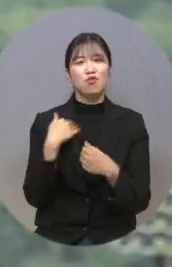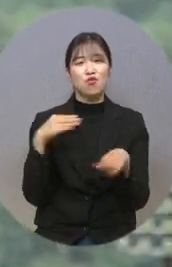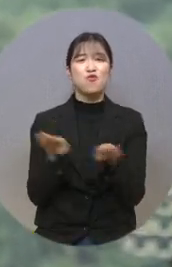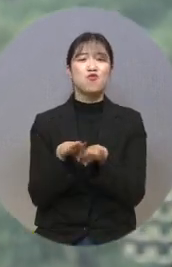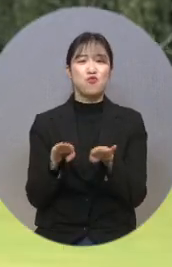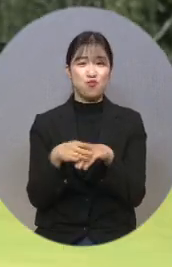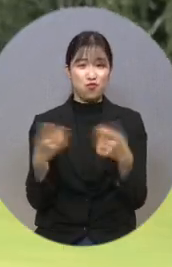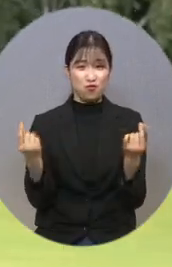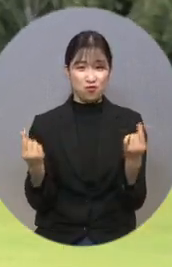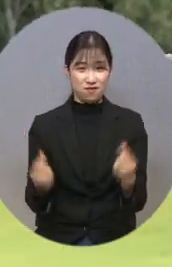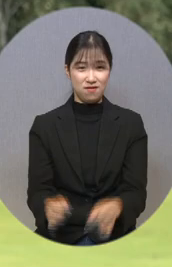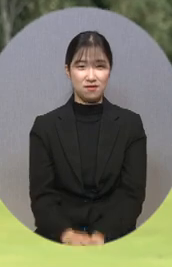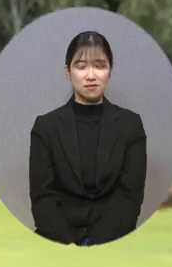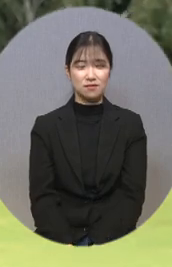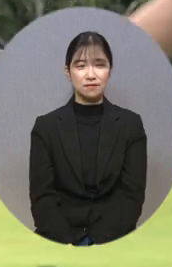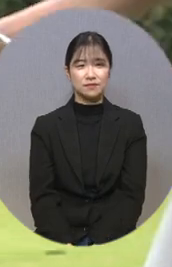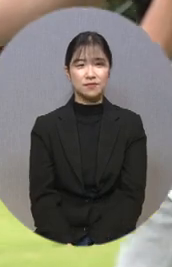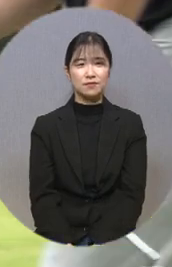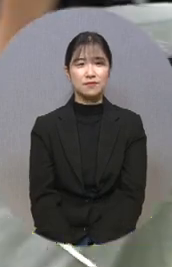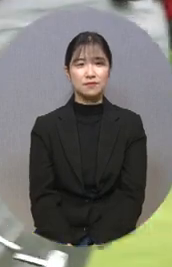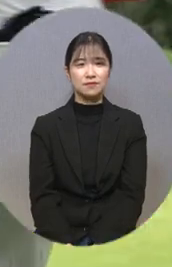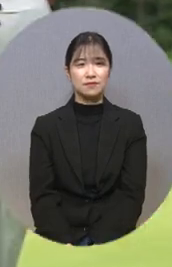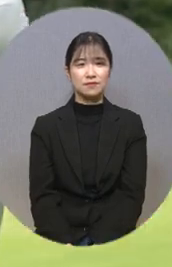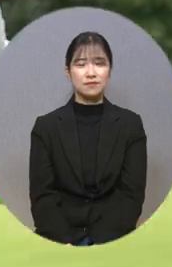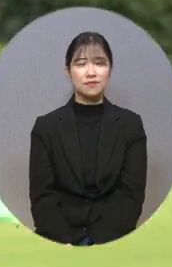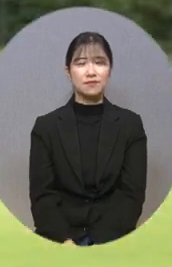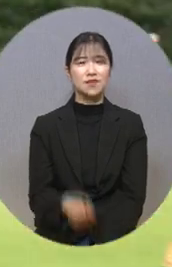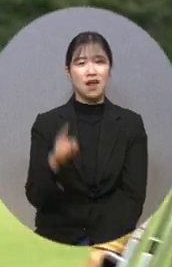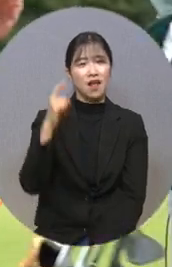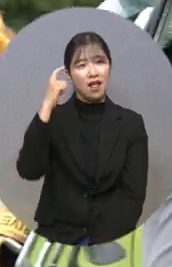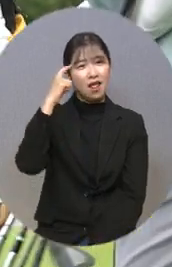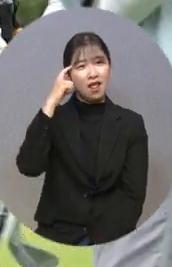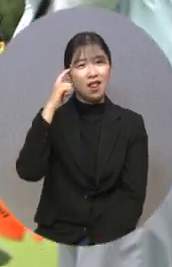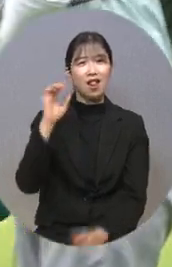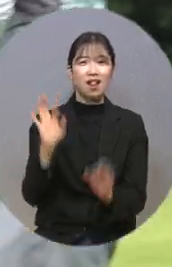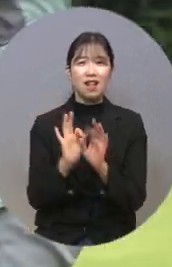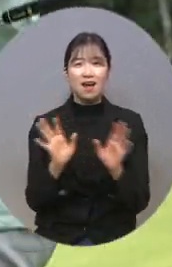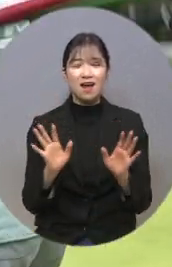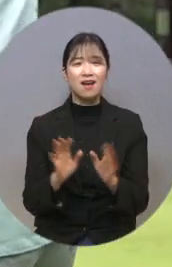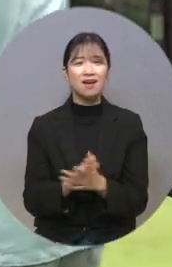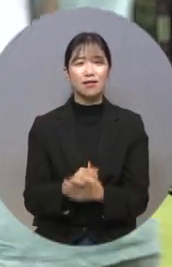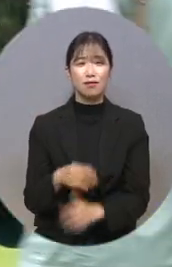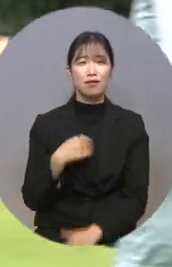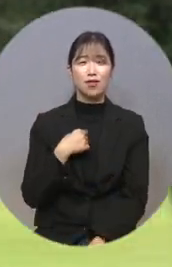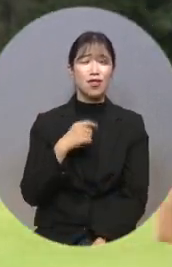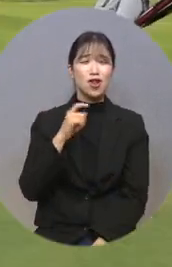양. 유진이 멘붕. 왜 이렇게 멘붕 나 움직이지 아니야. 않는다,